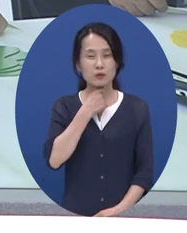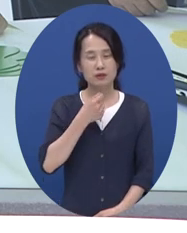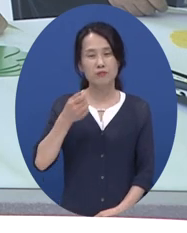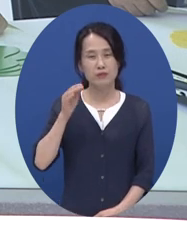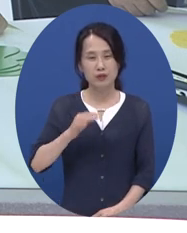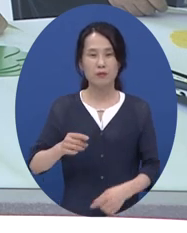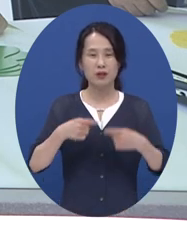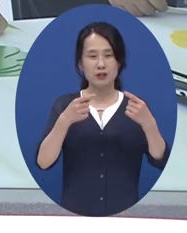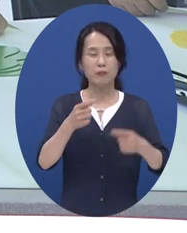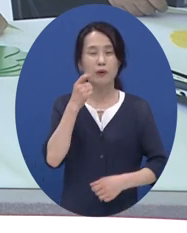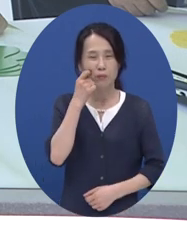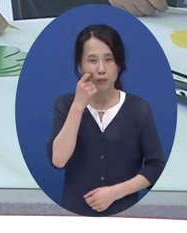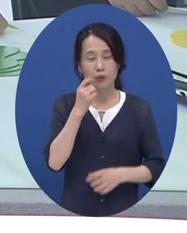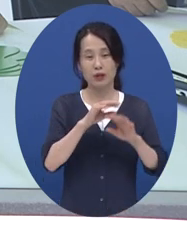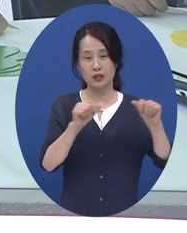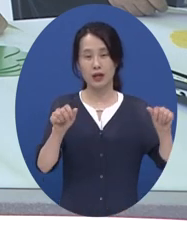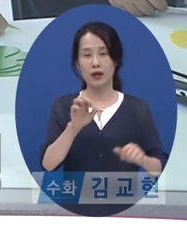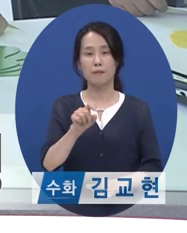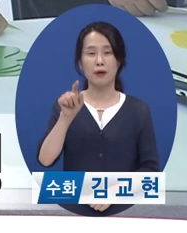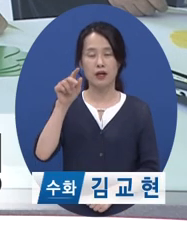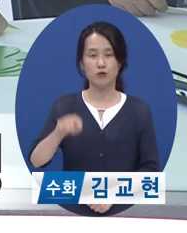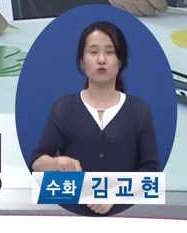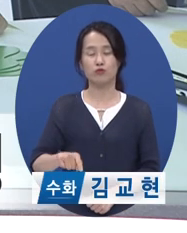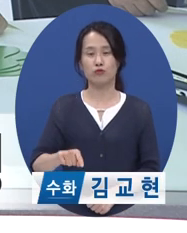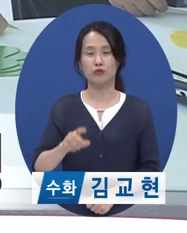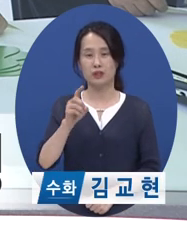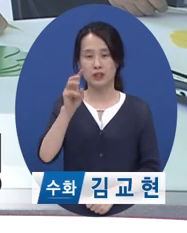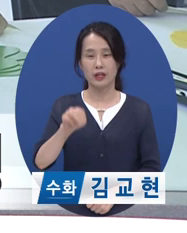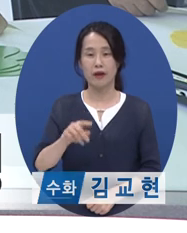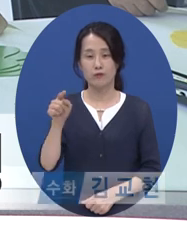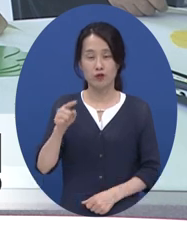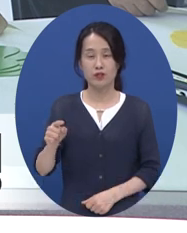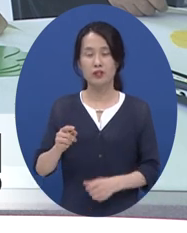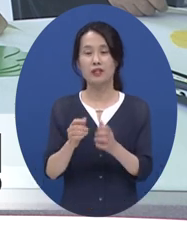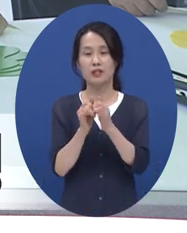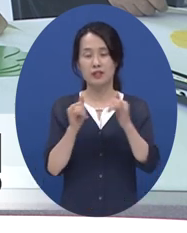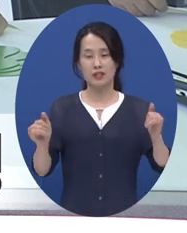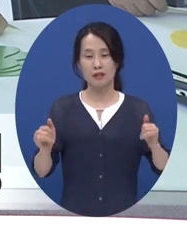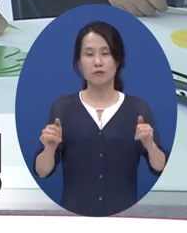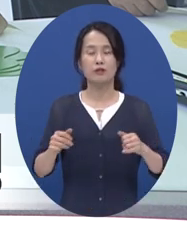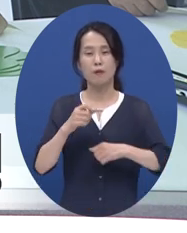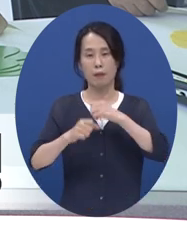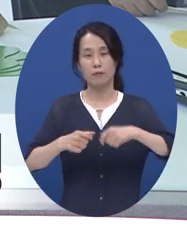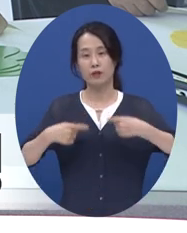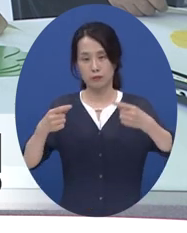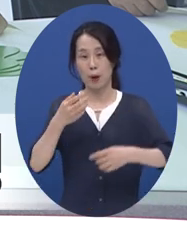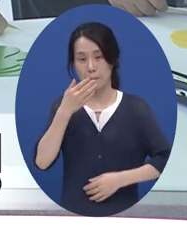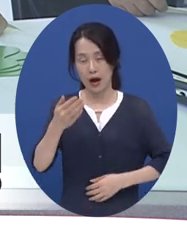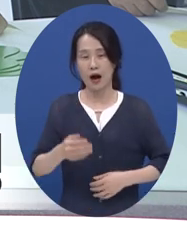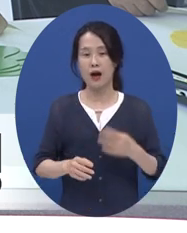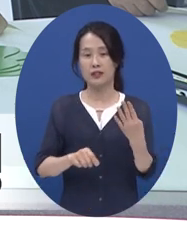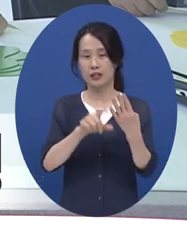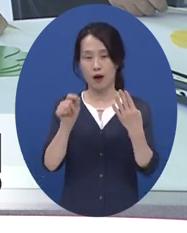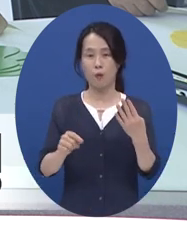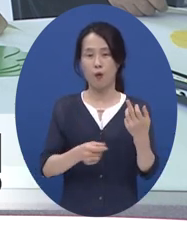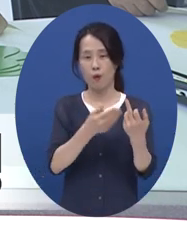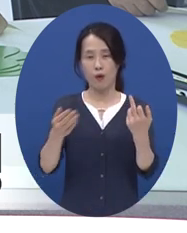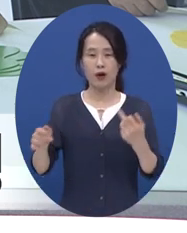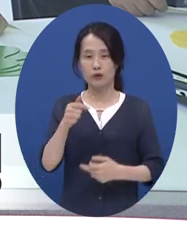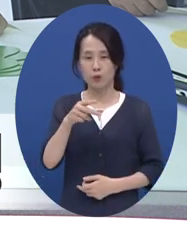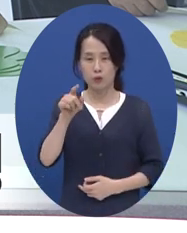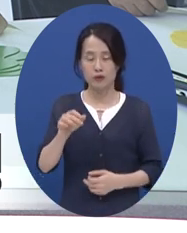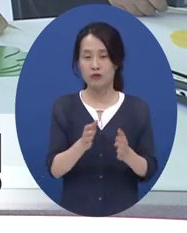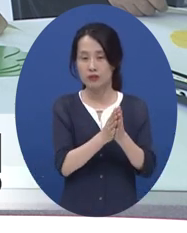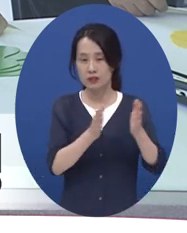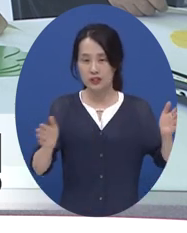가고 싶어도 밟지 못했던 땅이죠. 파주 휴전선 일대가 시민에게 활짝 문을 열었습니다. 지난 4월 강원도 고성을